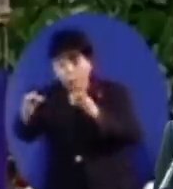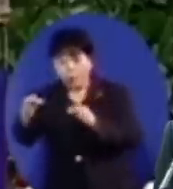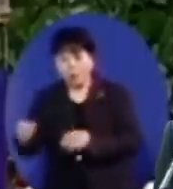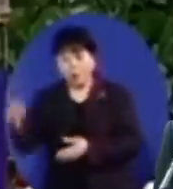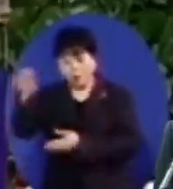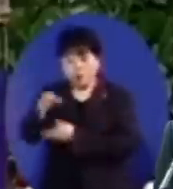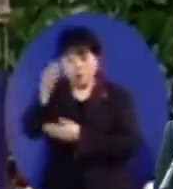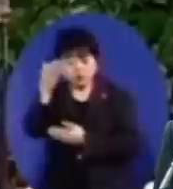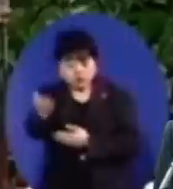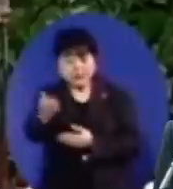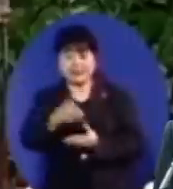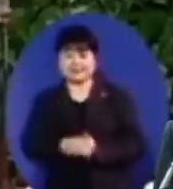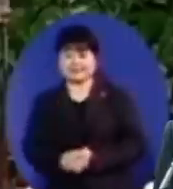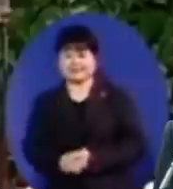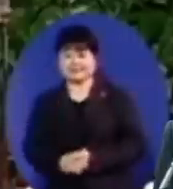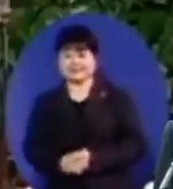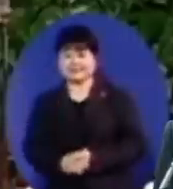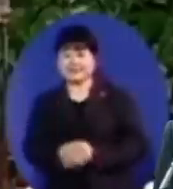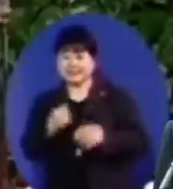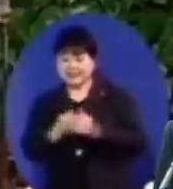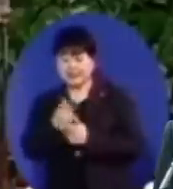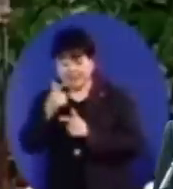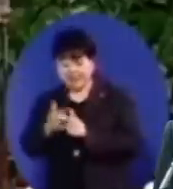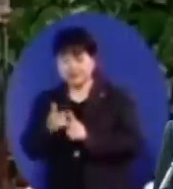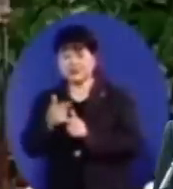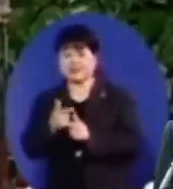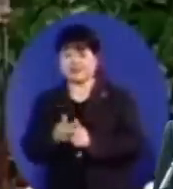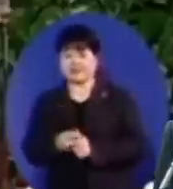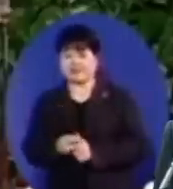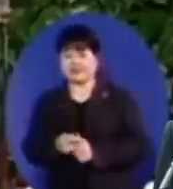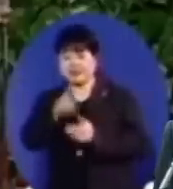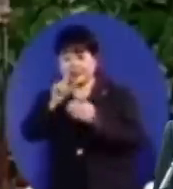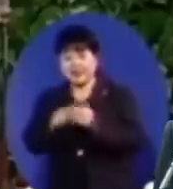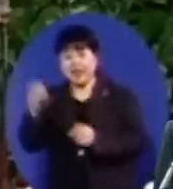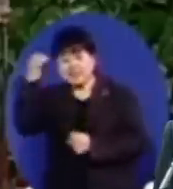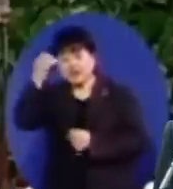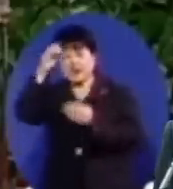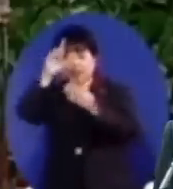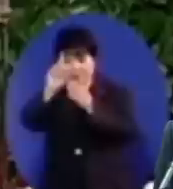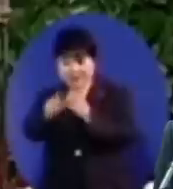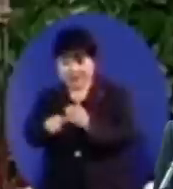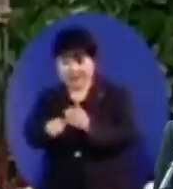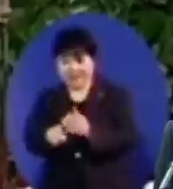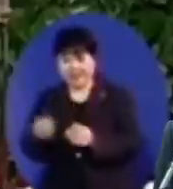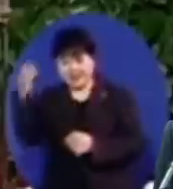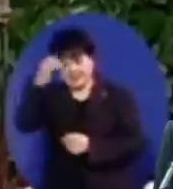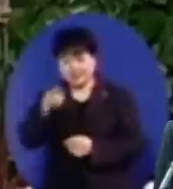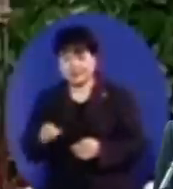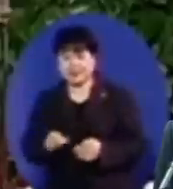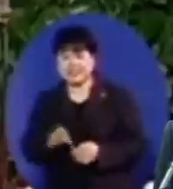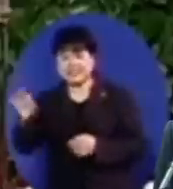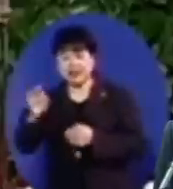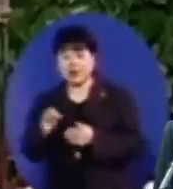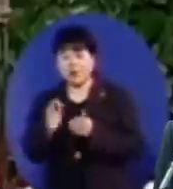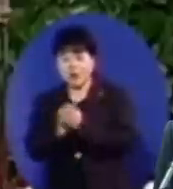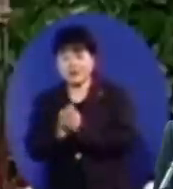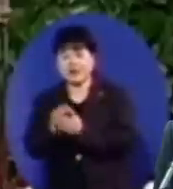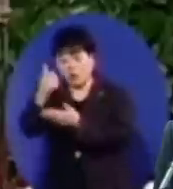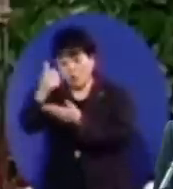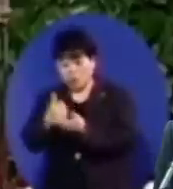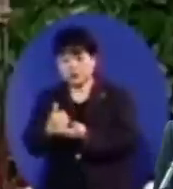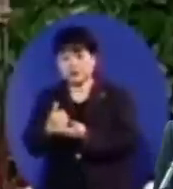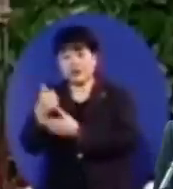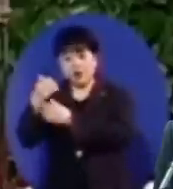부어주시느니라. 그러므로 예수님 이후의 시대는 성령 시대입니다. 성령님을 인정하고 환영하고